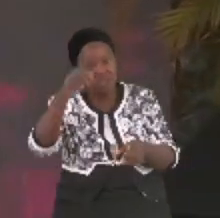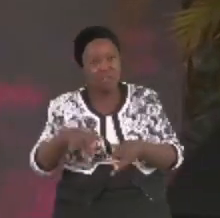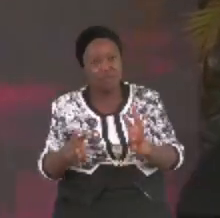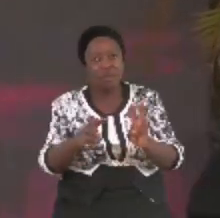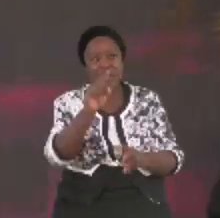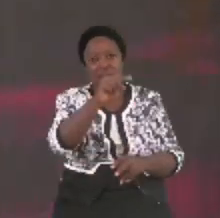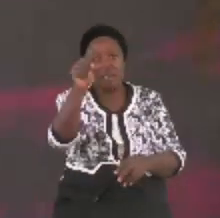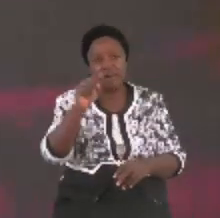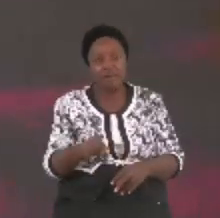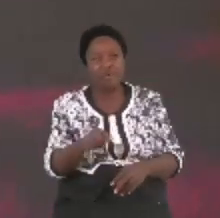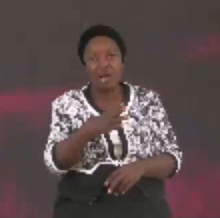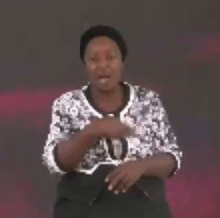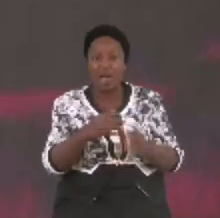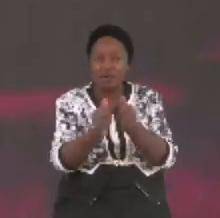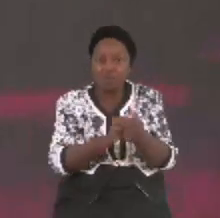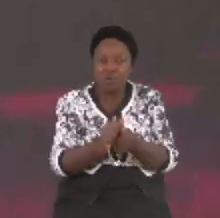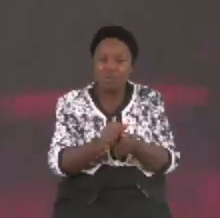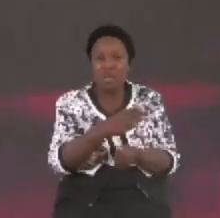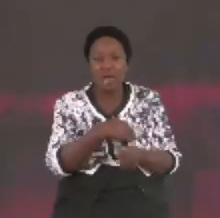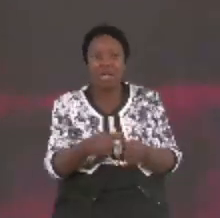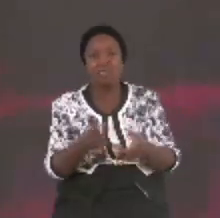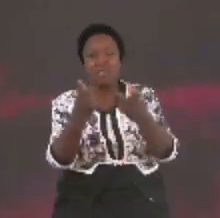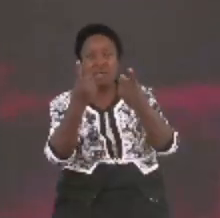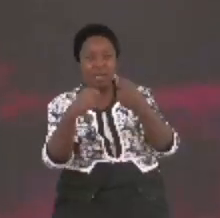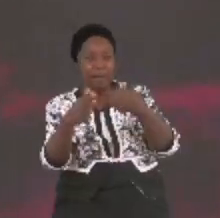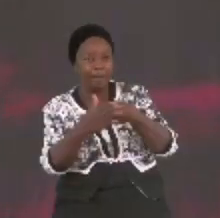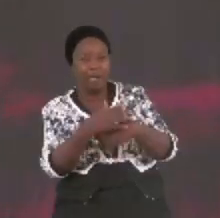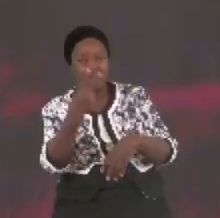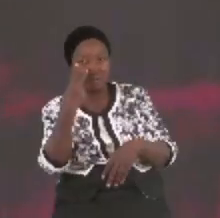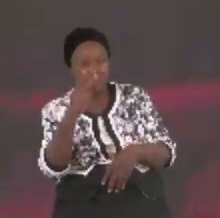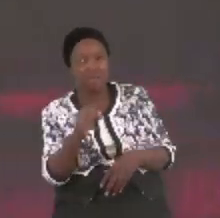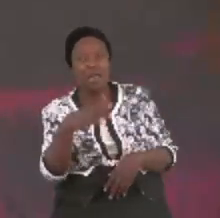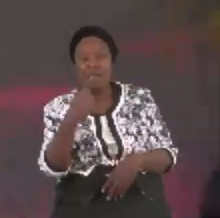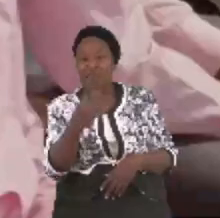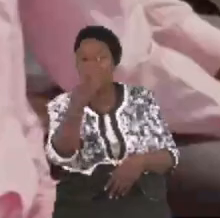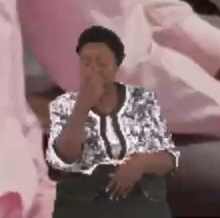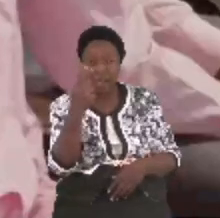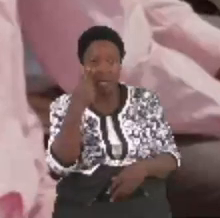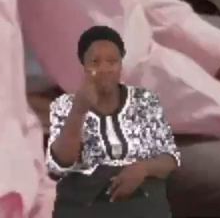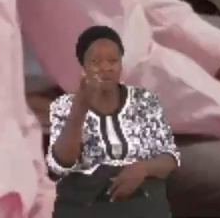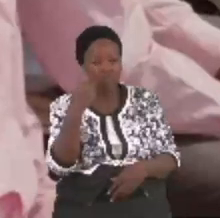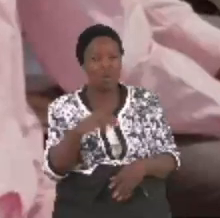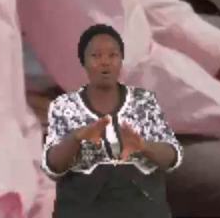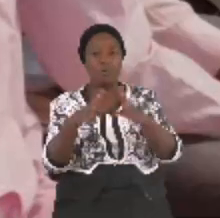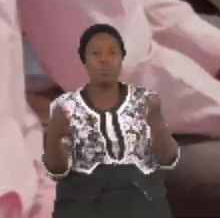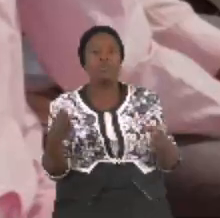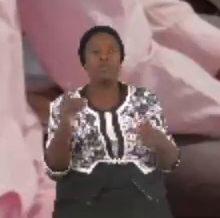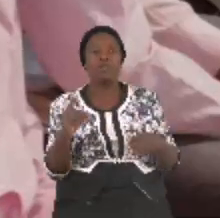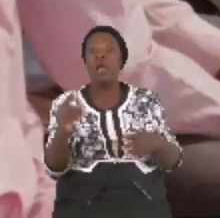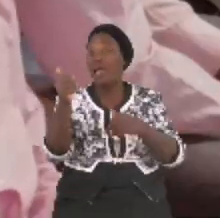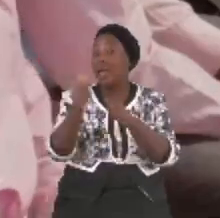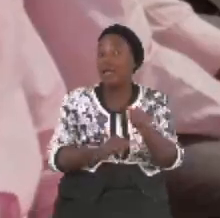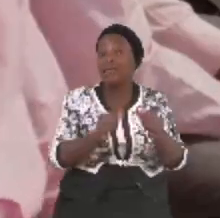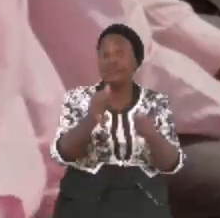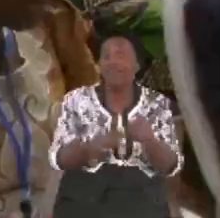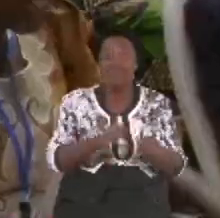Il y alla, se lava, et s'en retournant, voyant clair, les yeux aveugles s'ouvrent. Tous les